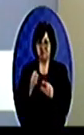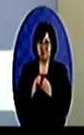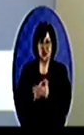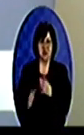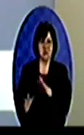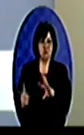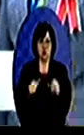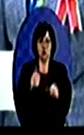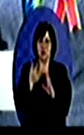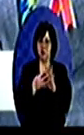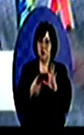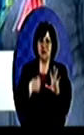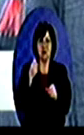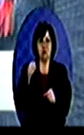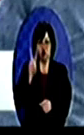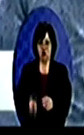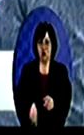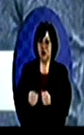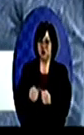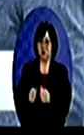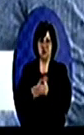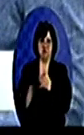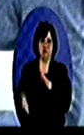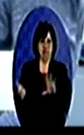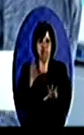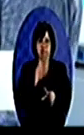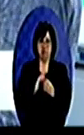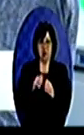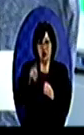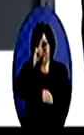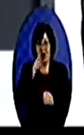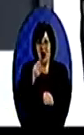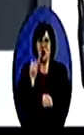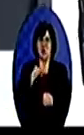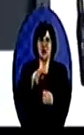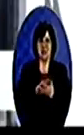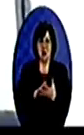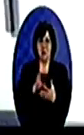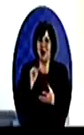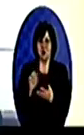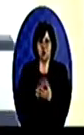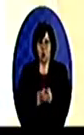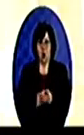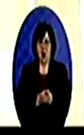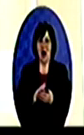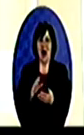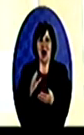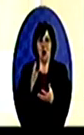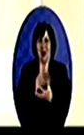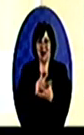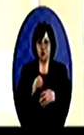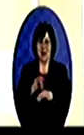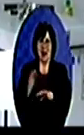санхүүжилт 38.1 амрикт доллар. Эмнэлгүүдийн ариутгалын тасгуудад өмнө нь ашиглаж байгаагүй багаж угаах, халдвар гүйцүүлэх автомат машин, хит